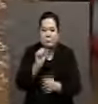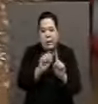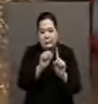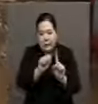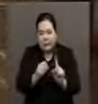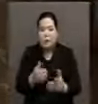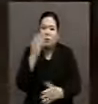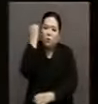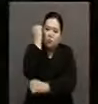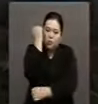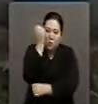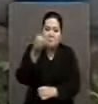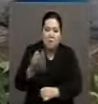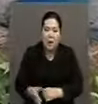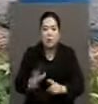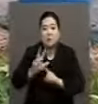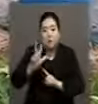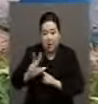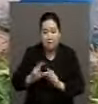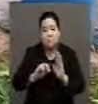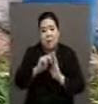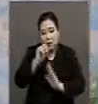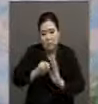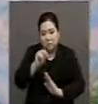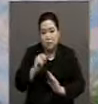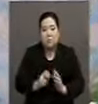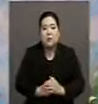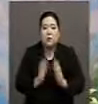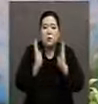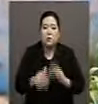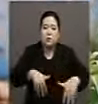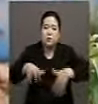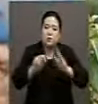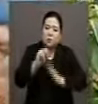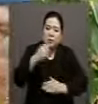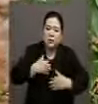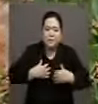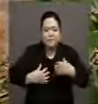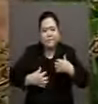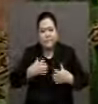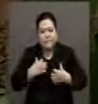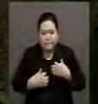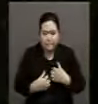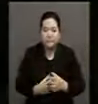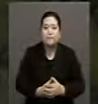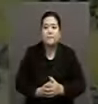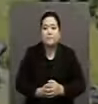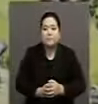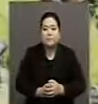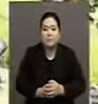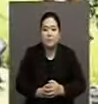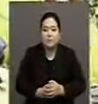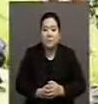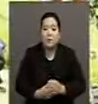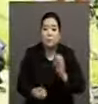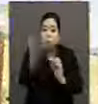มีคนจนมากที่สุดเป็นอันดับ3ของประเทศล้วนเป็นสิ่งที่ชาวน่านต้องแลกกระแสอนุรักษ์ป่าน่านถู